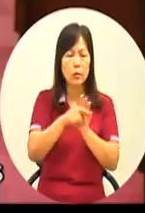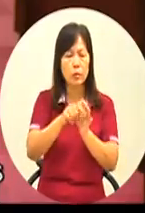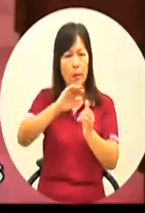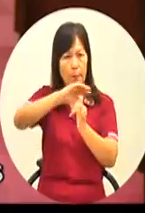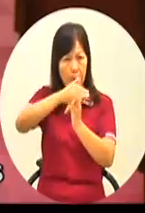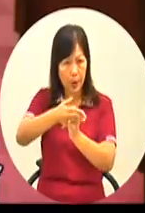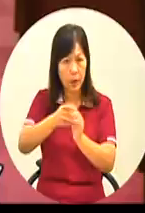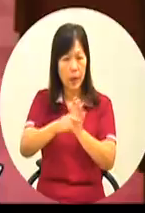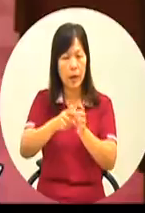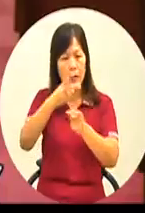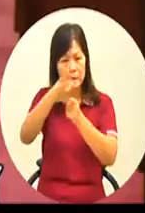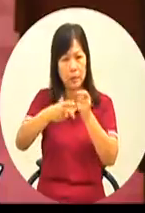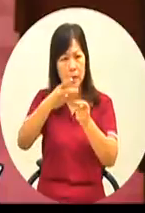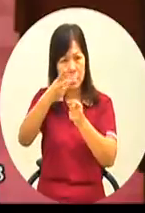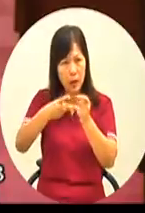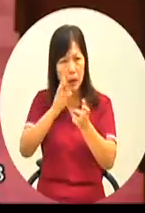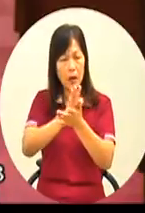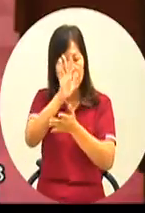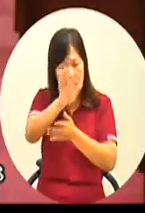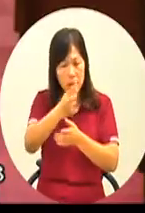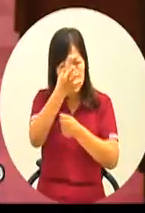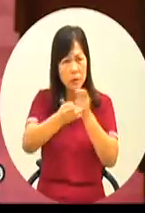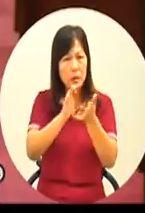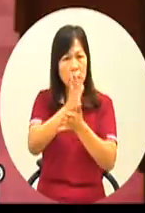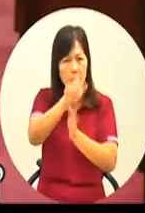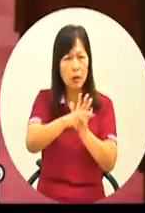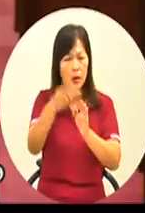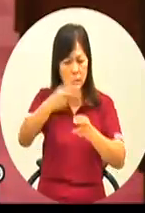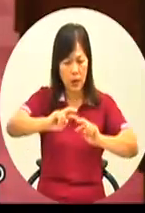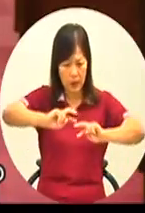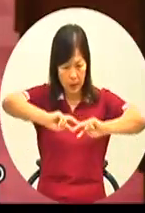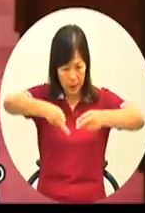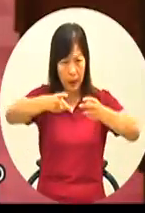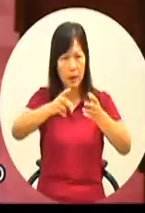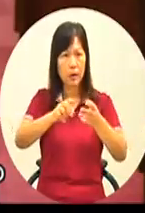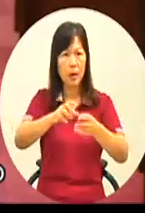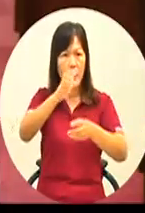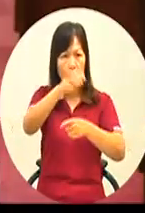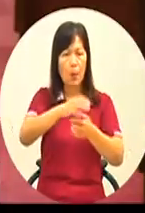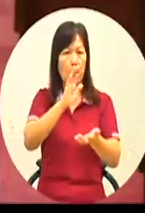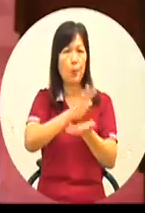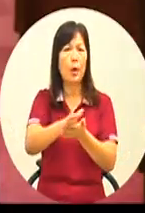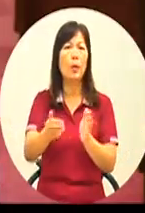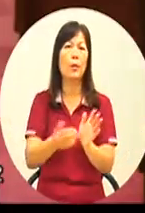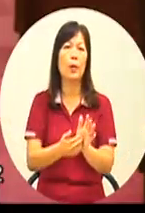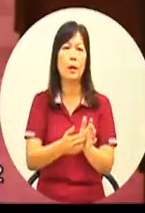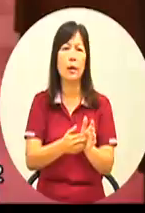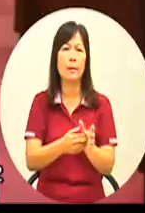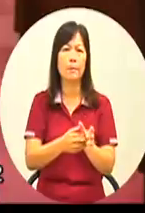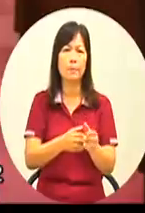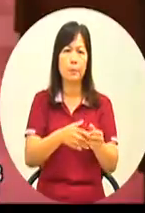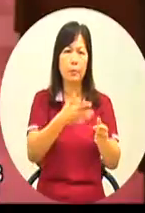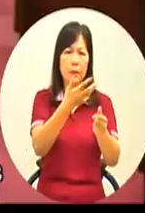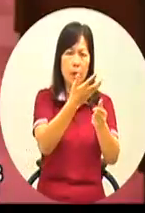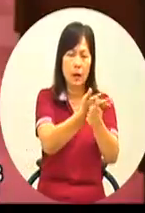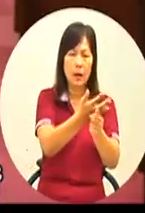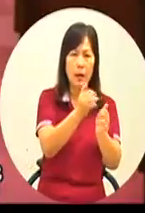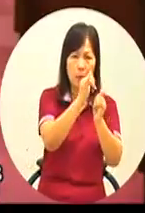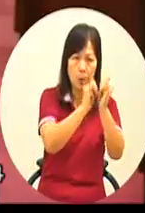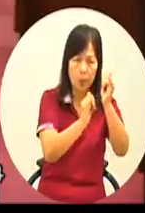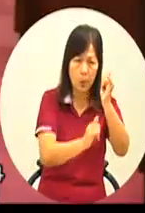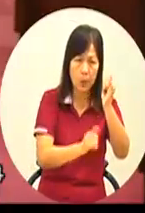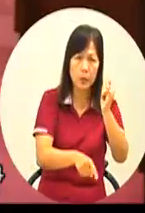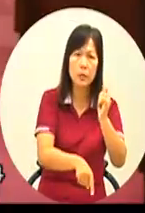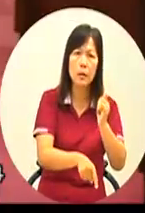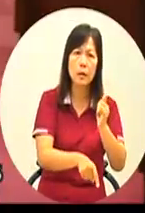对？七单两年啦，对不对？也是几单后对不对？你搁一个改变对不对？用掉伊啊！我即摆咧讲的意思是讲，你或者后伊家属